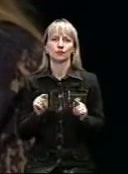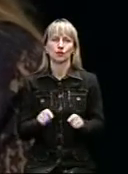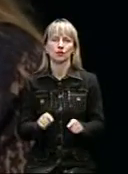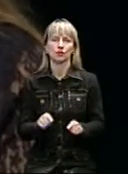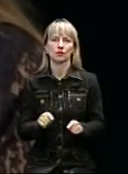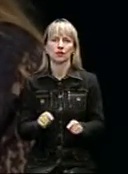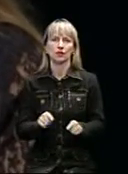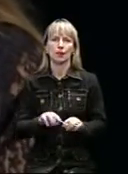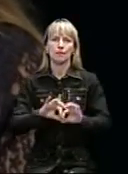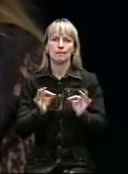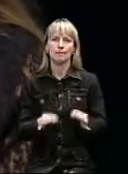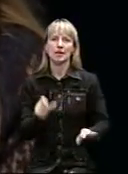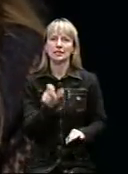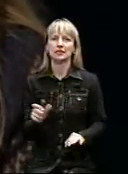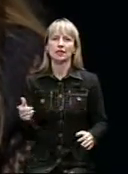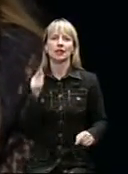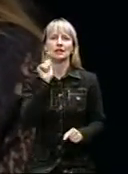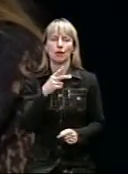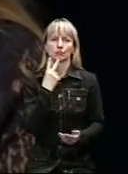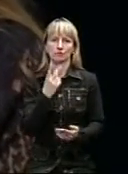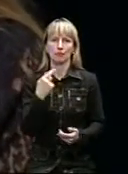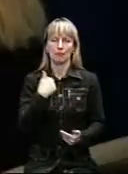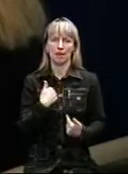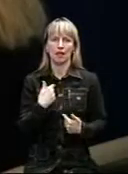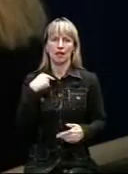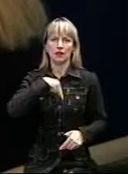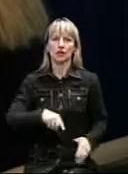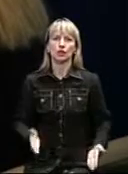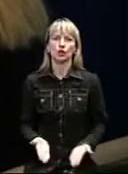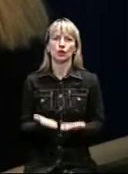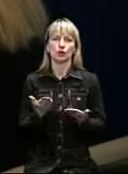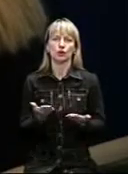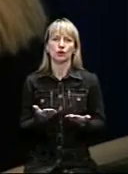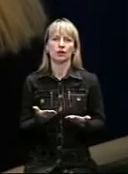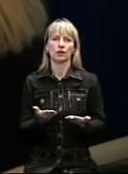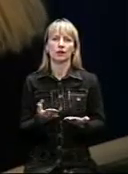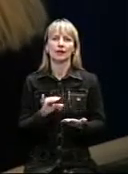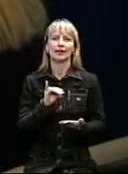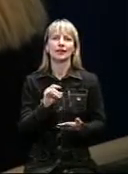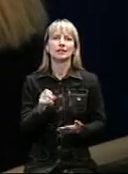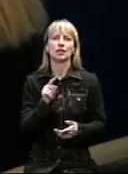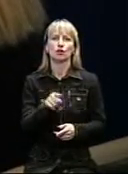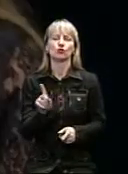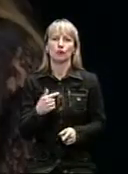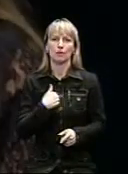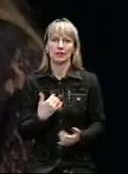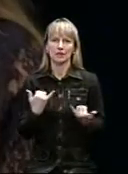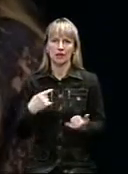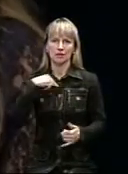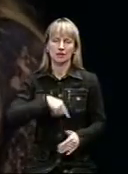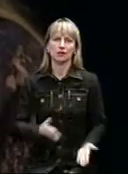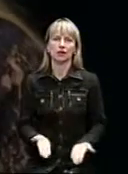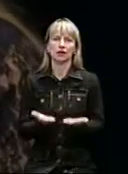ось ті митці, яких я там побачила, мене і надихнули. А з того, що мене зараз